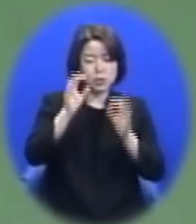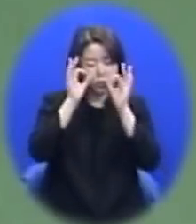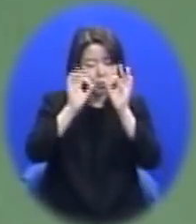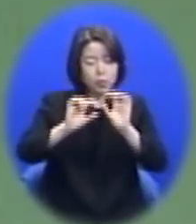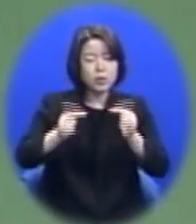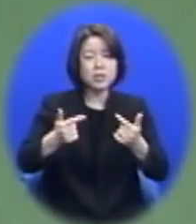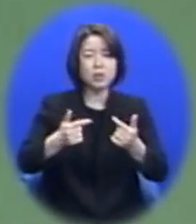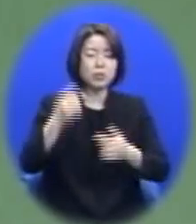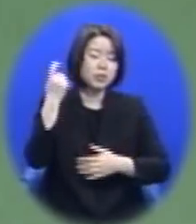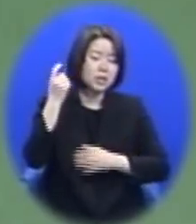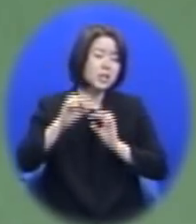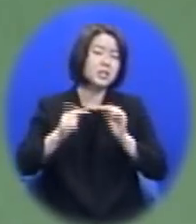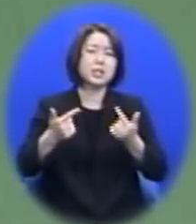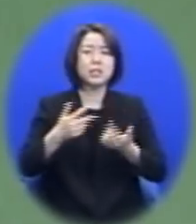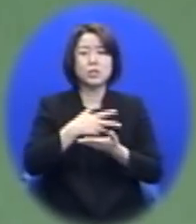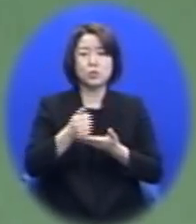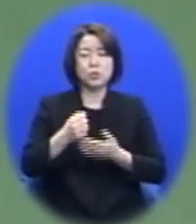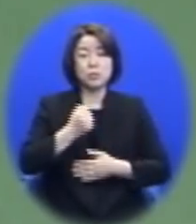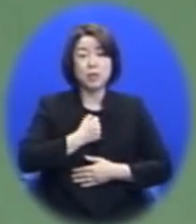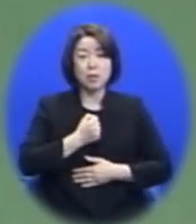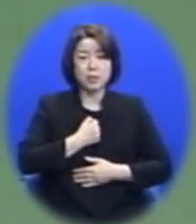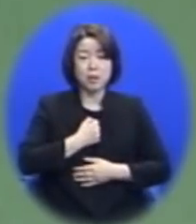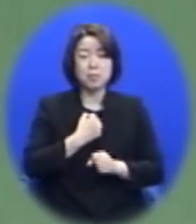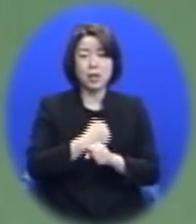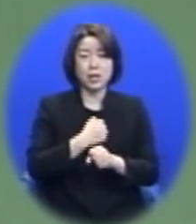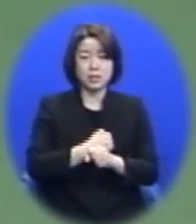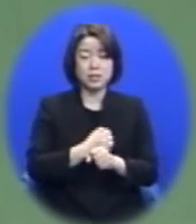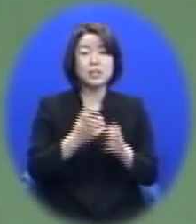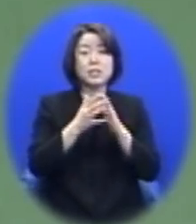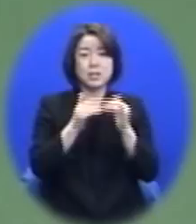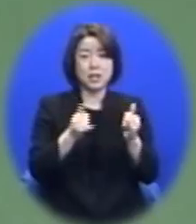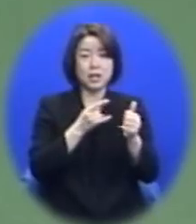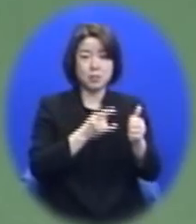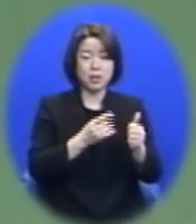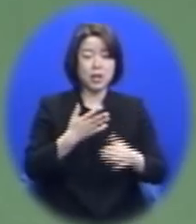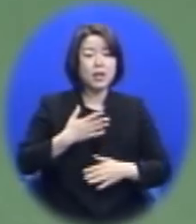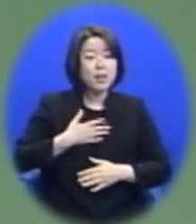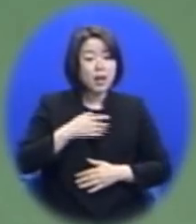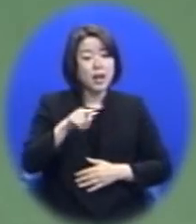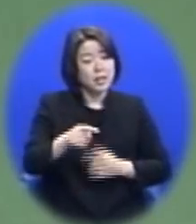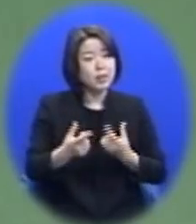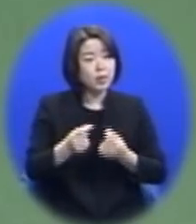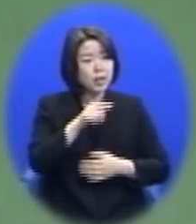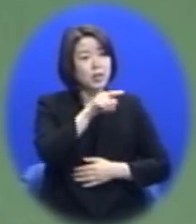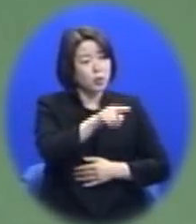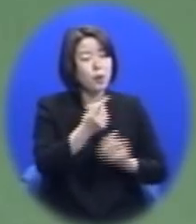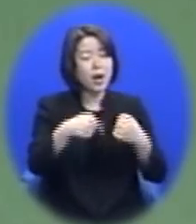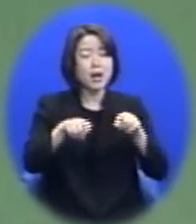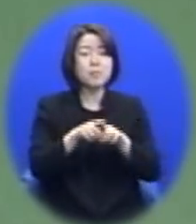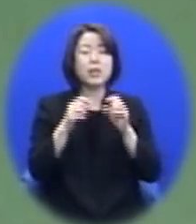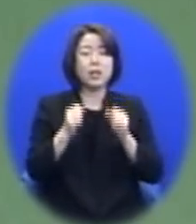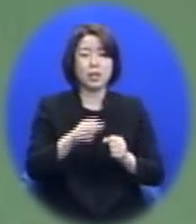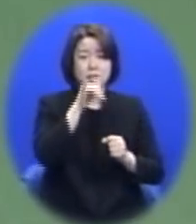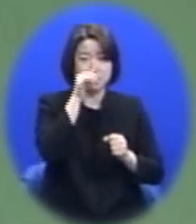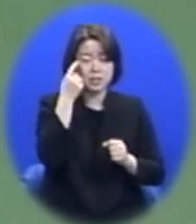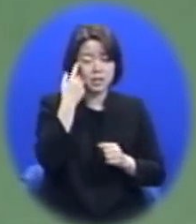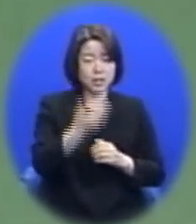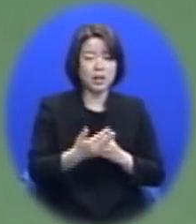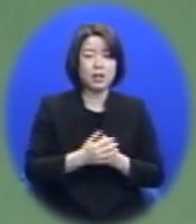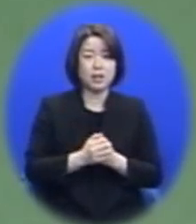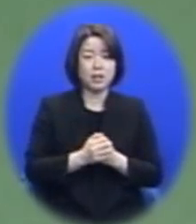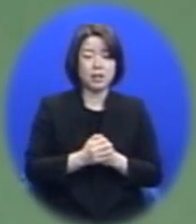않고 들리지도 않는 주님이 답답해하시는 이들에게 내가 이렇게 너와 함께하잖아 하시는